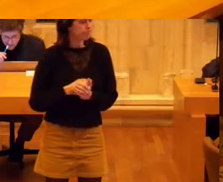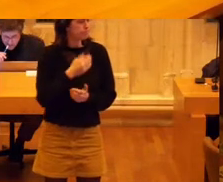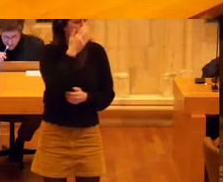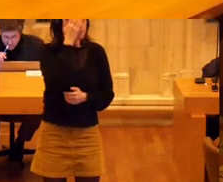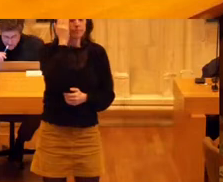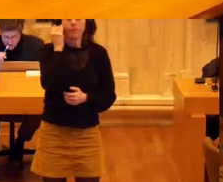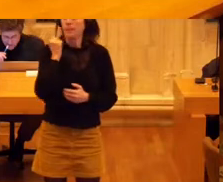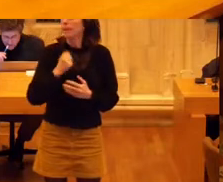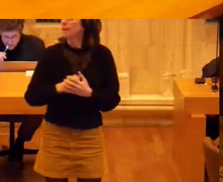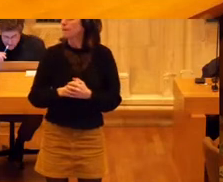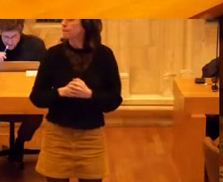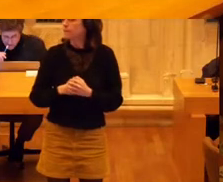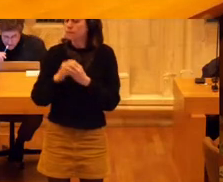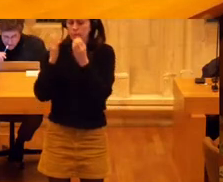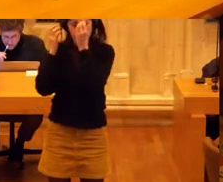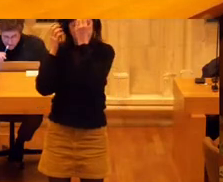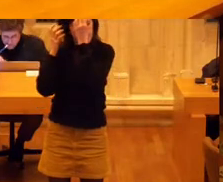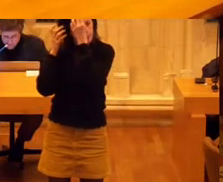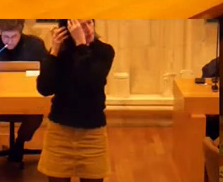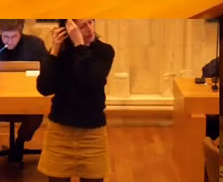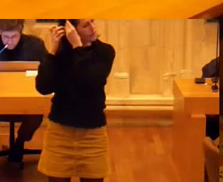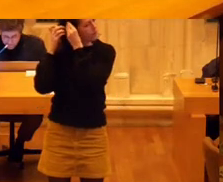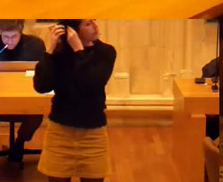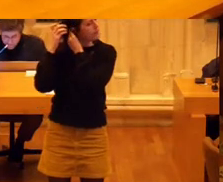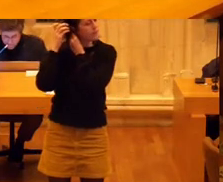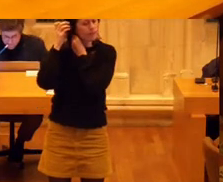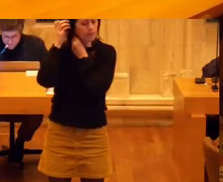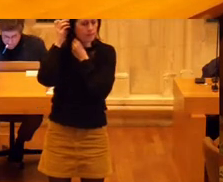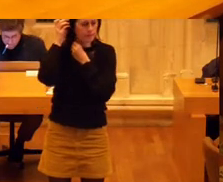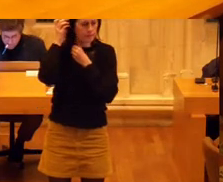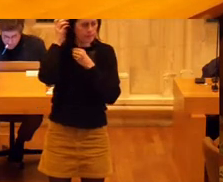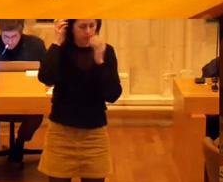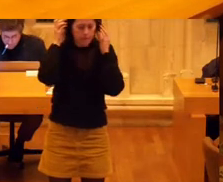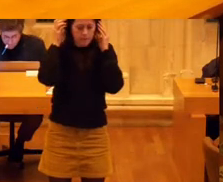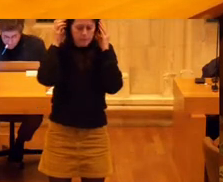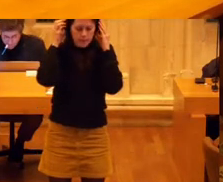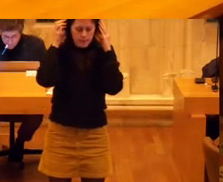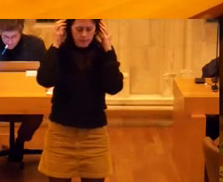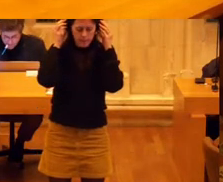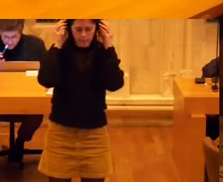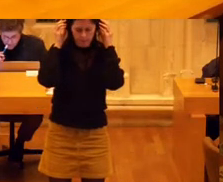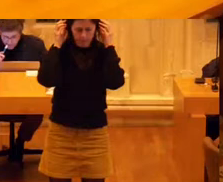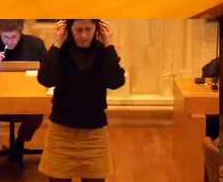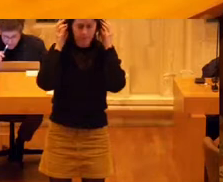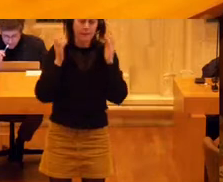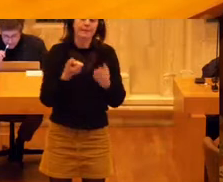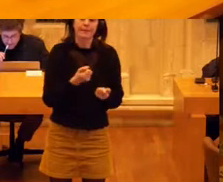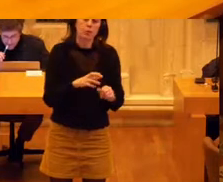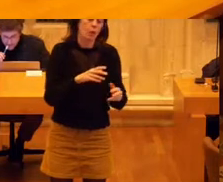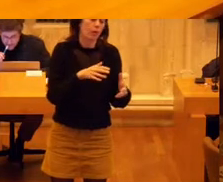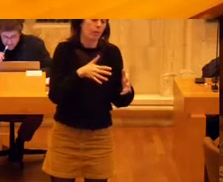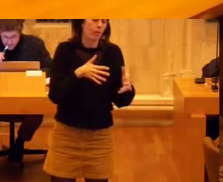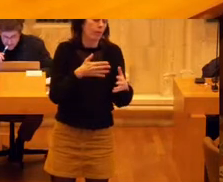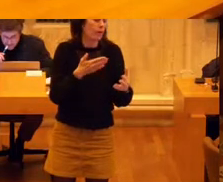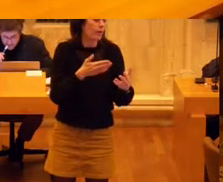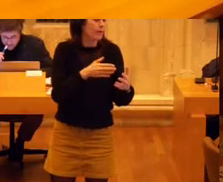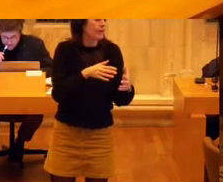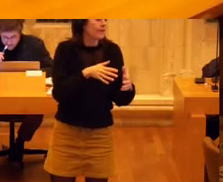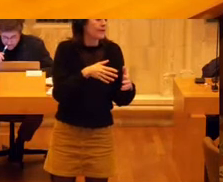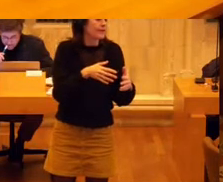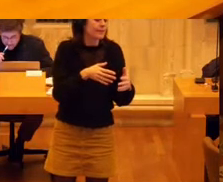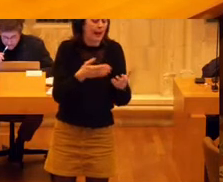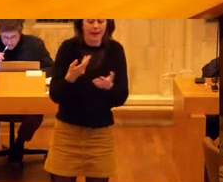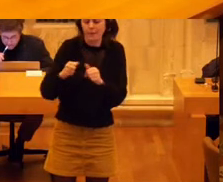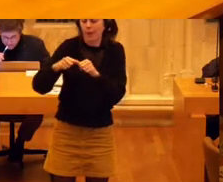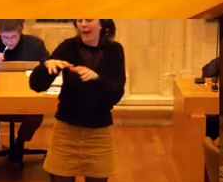Oui, madame, c'est certain que ça n'aura pas le même impact, mais c'est effectivement que le réseau de chaleur ou le tramway. Hein, ça... Mais ça